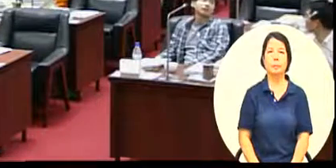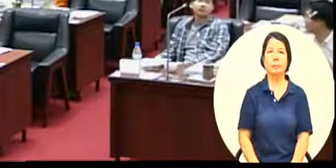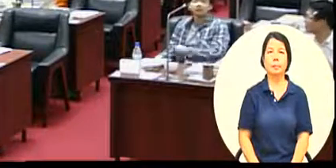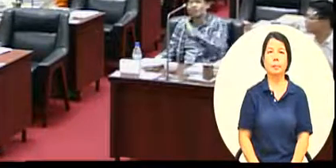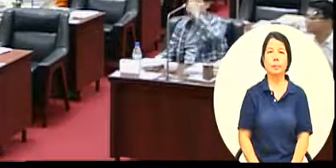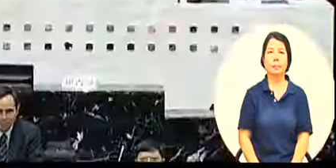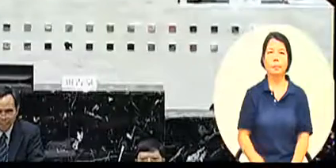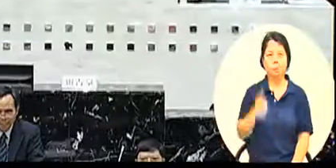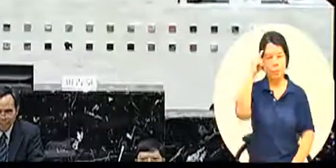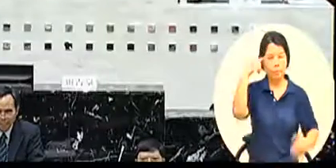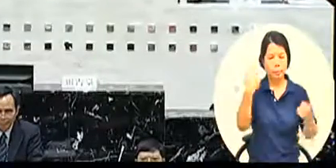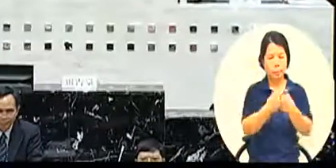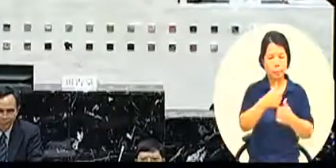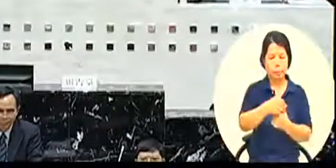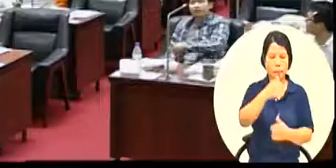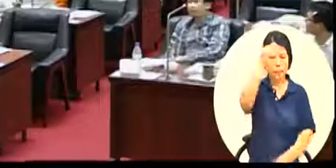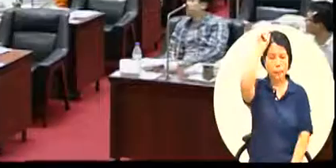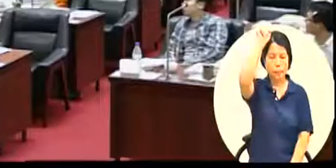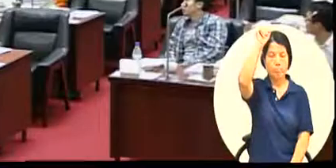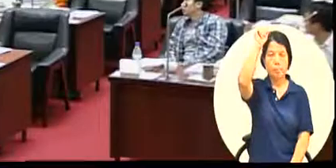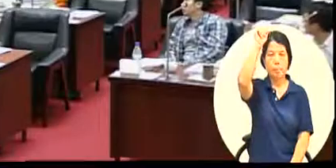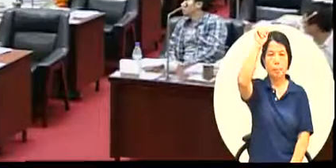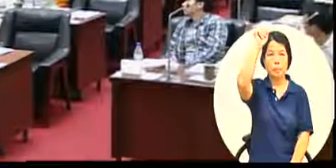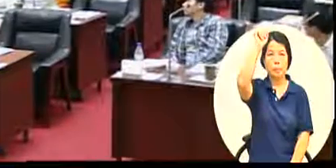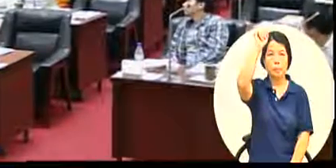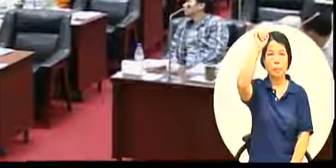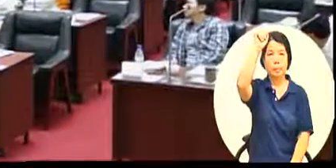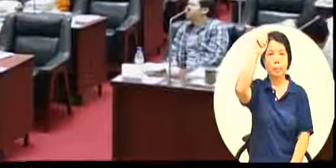反对的议员请举手。